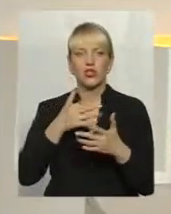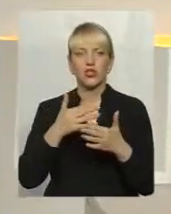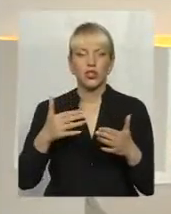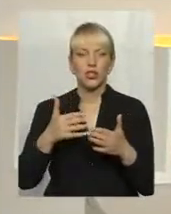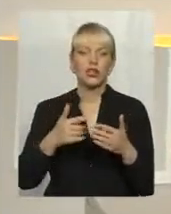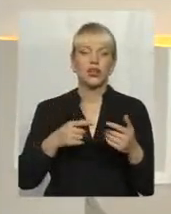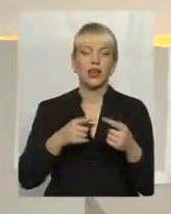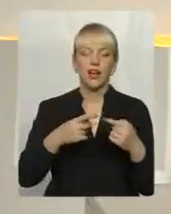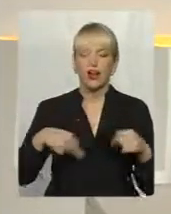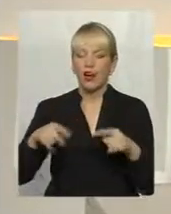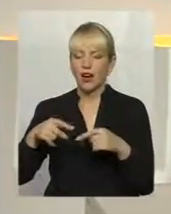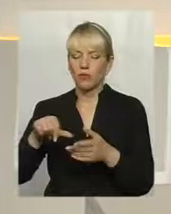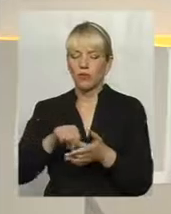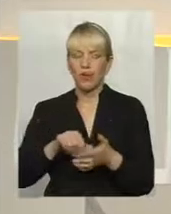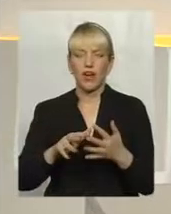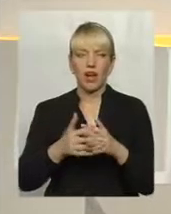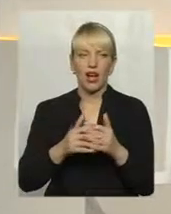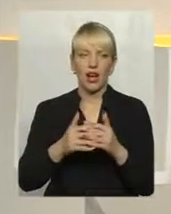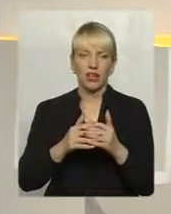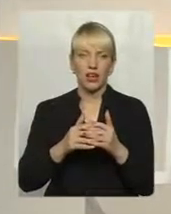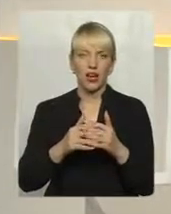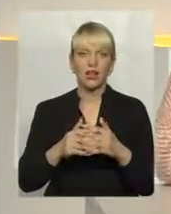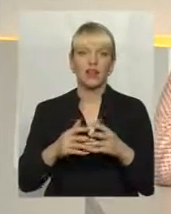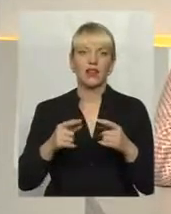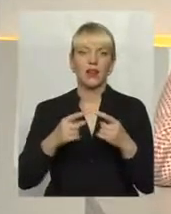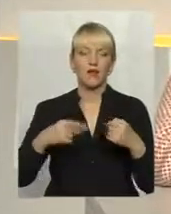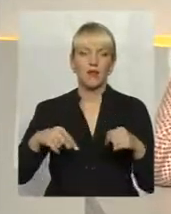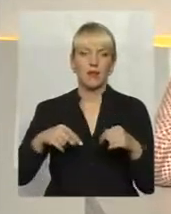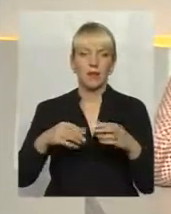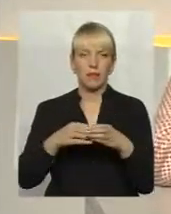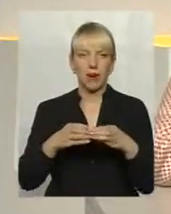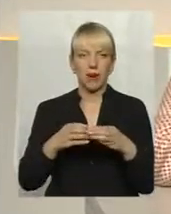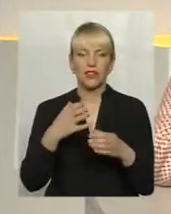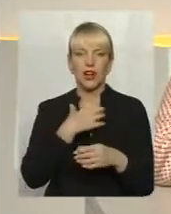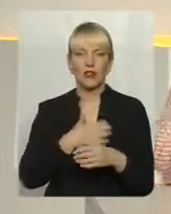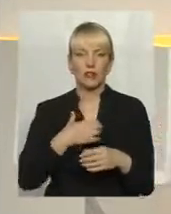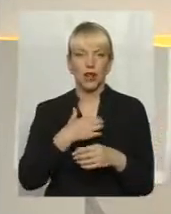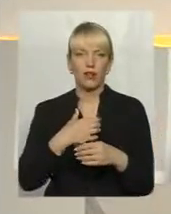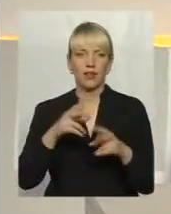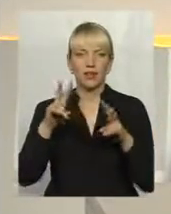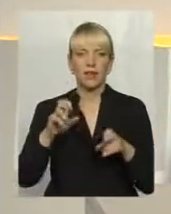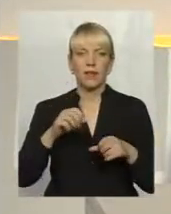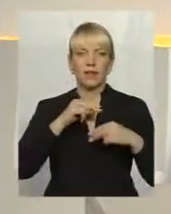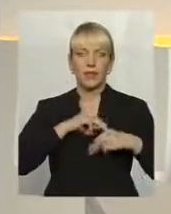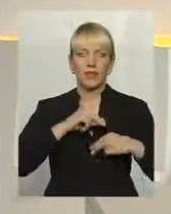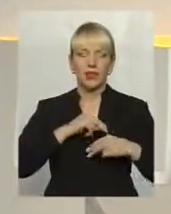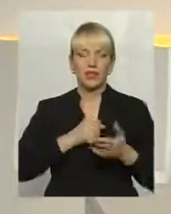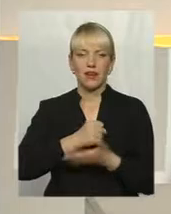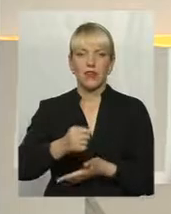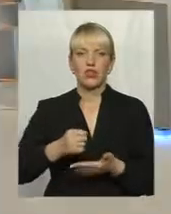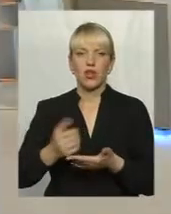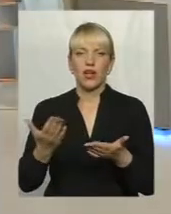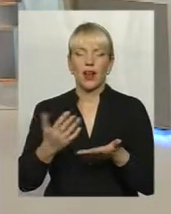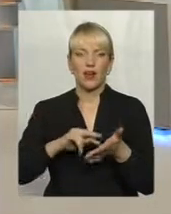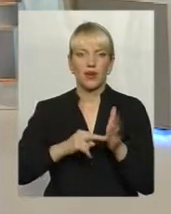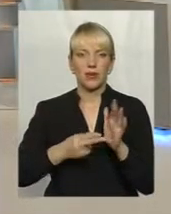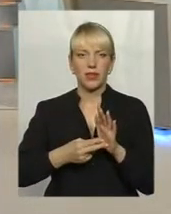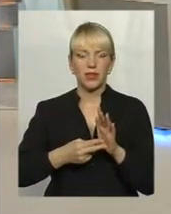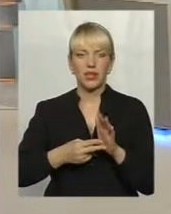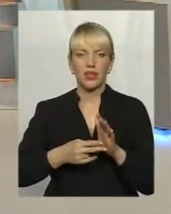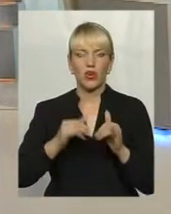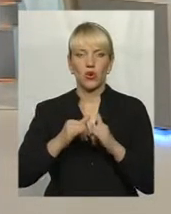представників аграрній партії. Скажіть, будь ласка, оскільки зараз дуже актуальна для всіх тема працевлаштування, от яка стратегія розвитку,